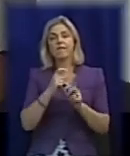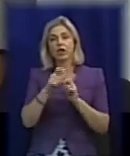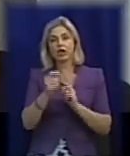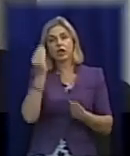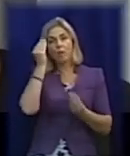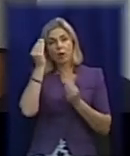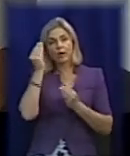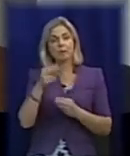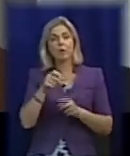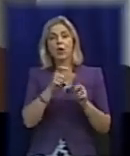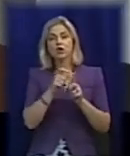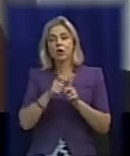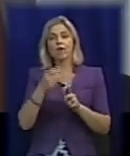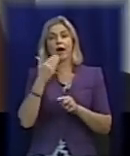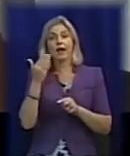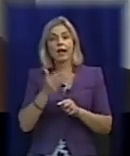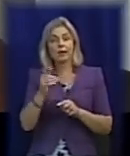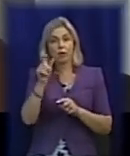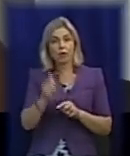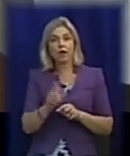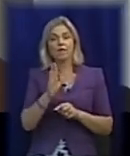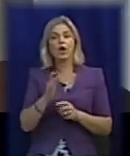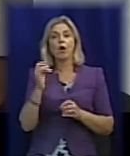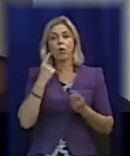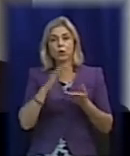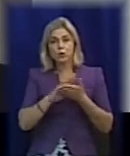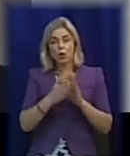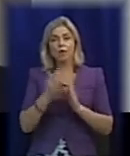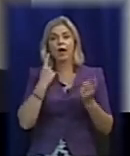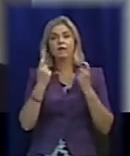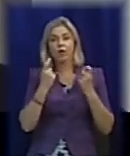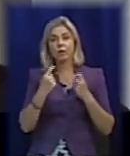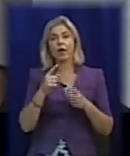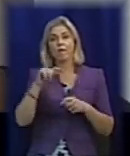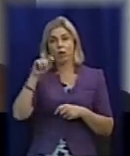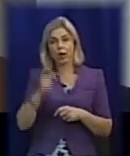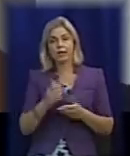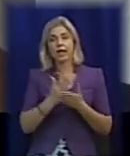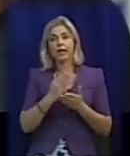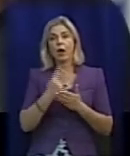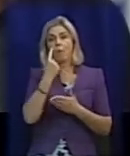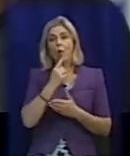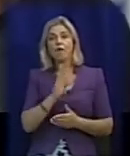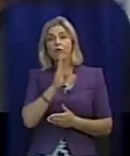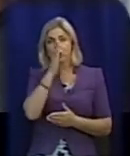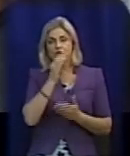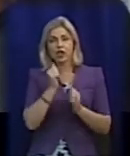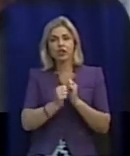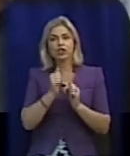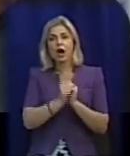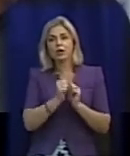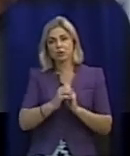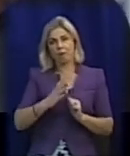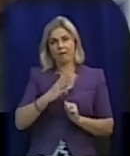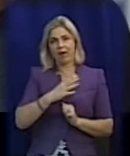учасника тренінгу Андрія Лохматова, в умовах інформаційної війни мова ворожнечі часто є замаскованою. Дійсно, проблема ще в тому,